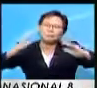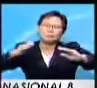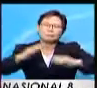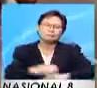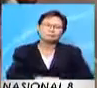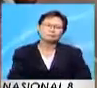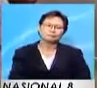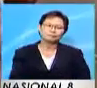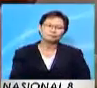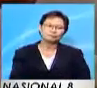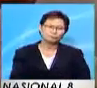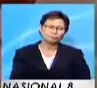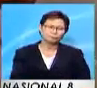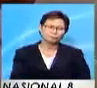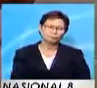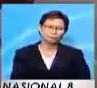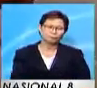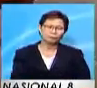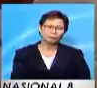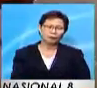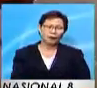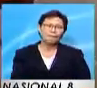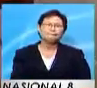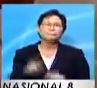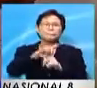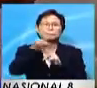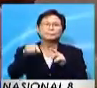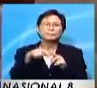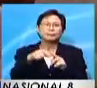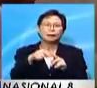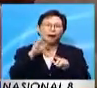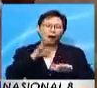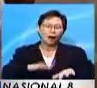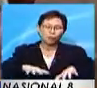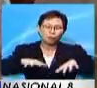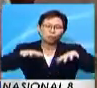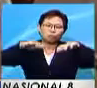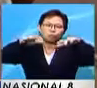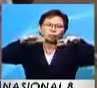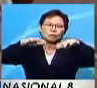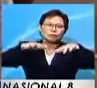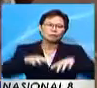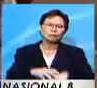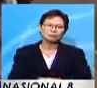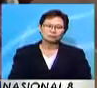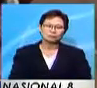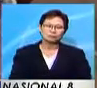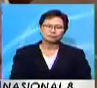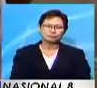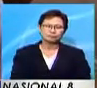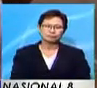rumah memang kena still dekat sinilah sebab apa bila na kita tengok